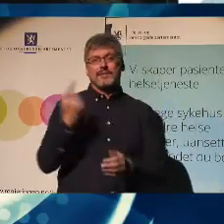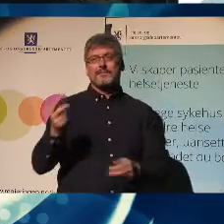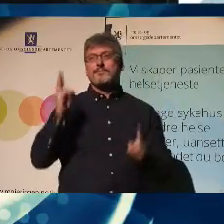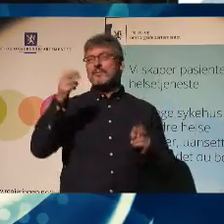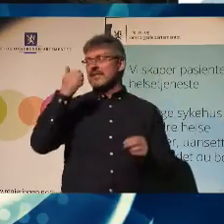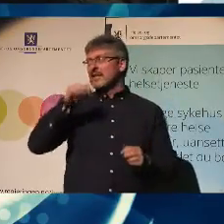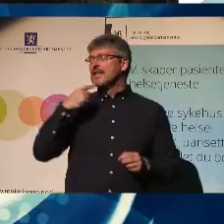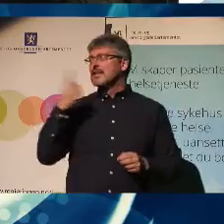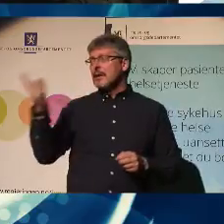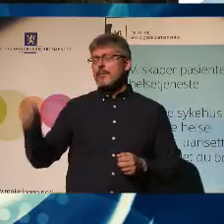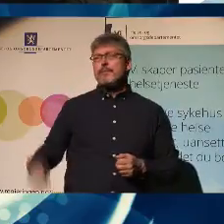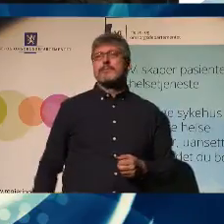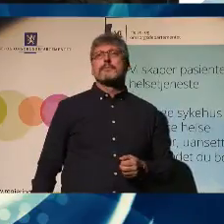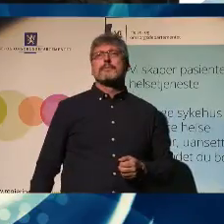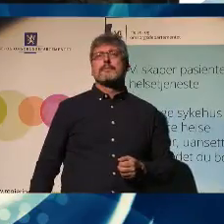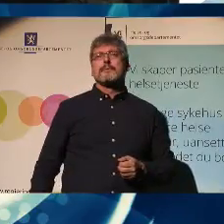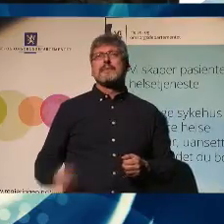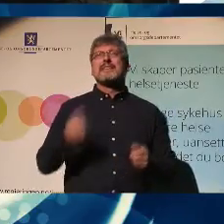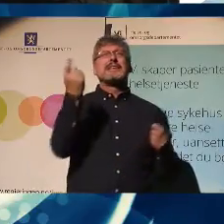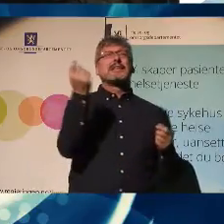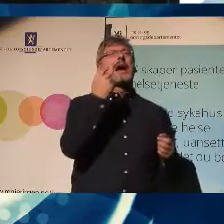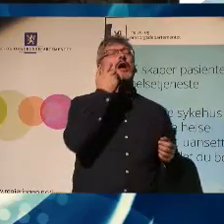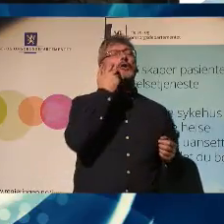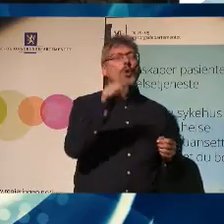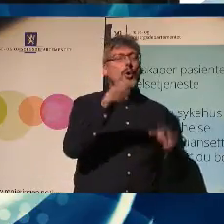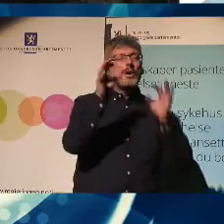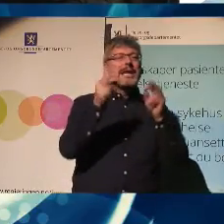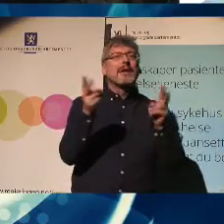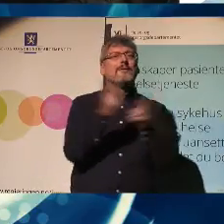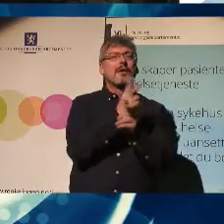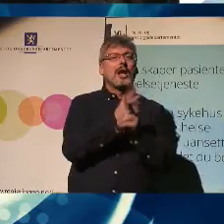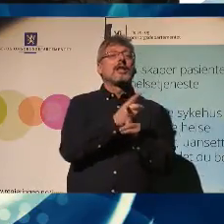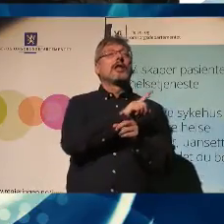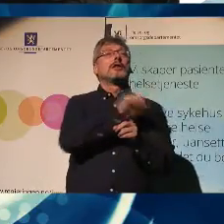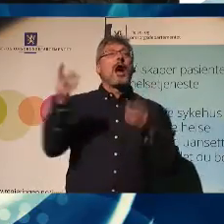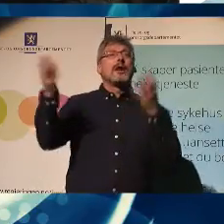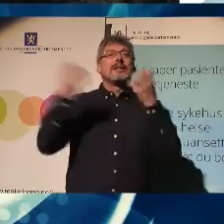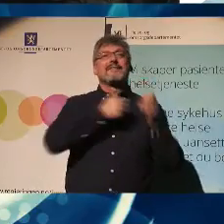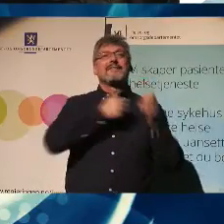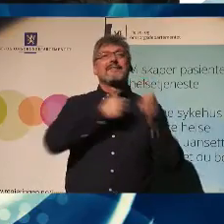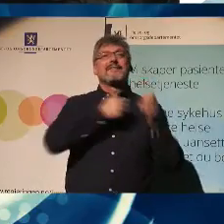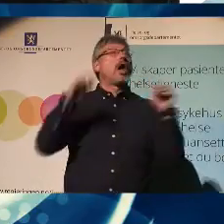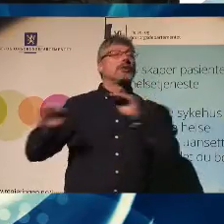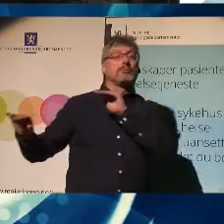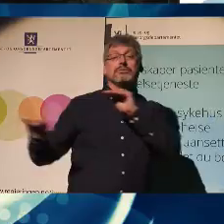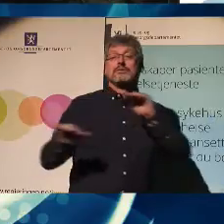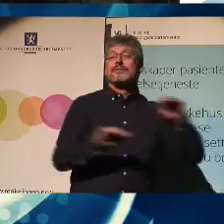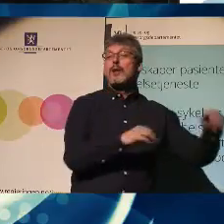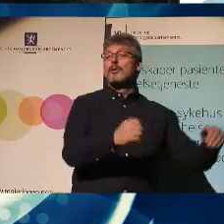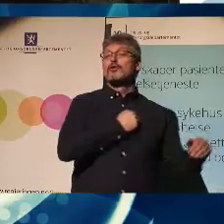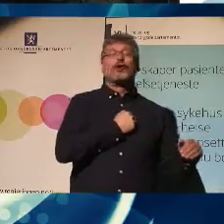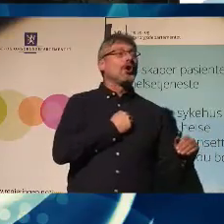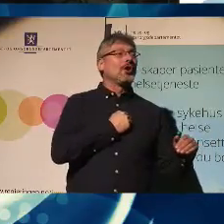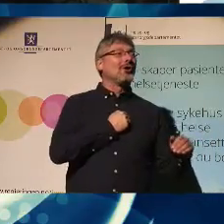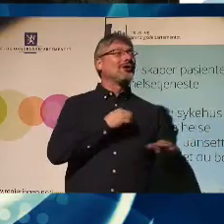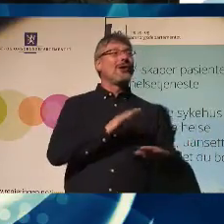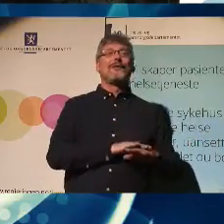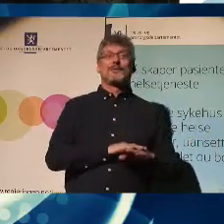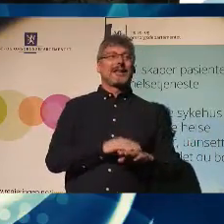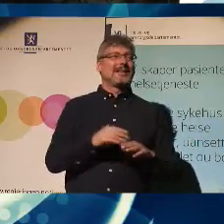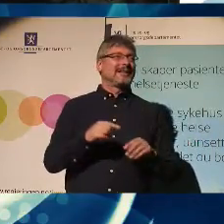også at det når ting endres, det da vi trenger ledelse. Når alt stabilt, når alt trygt, når alt forutsigbart, da egentlig